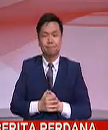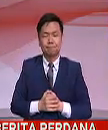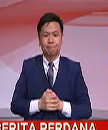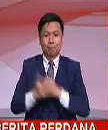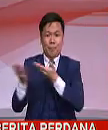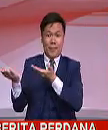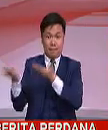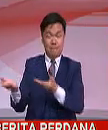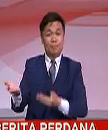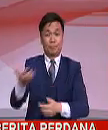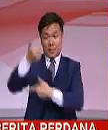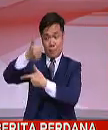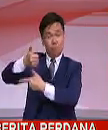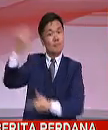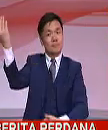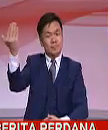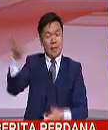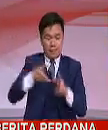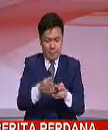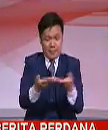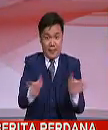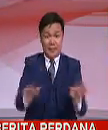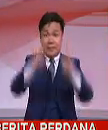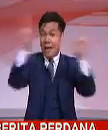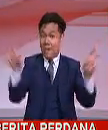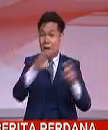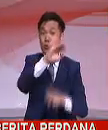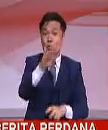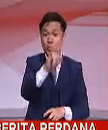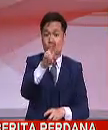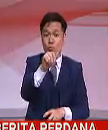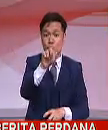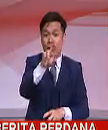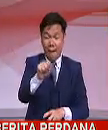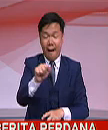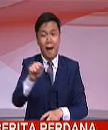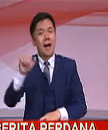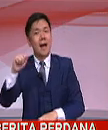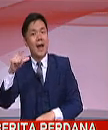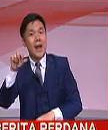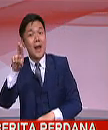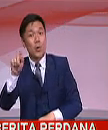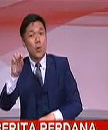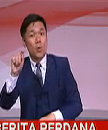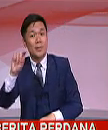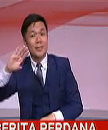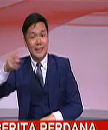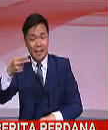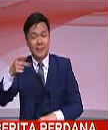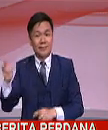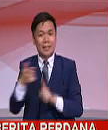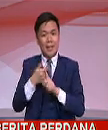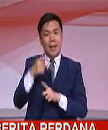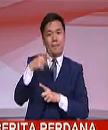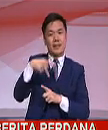Beliau menjelaskannya pada majlis pelancaran rancangan Juara Agrotech di Ibu Negara. Pengarah dan penerbit eksekutif PTV